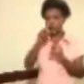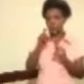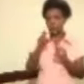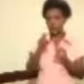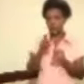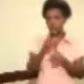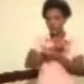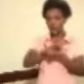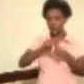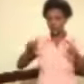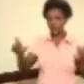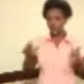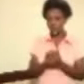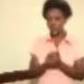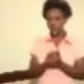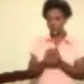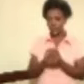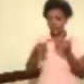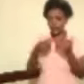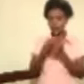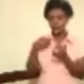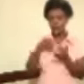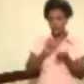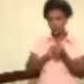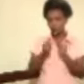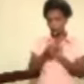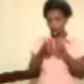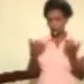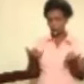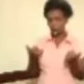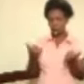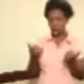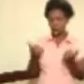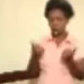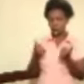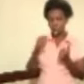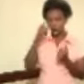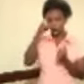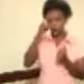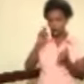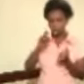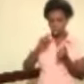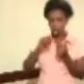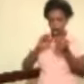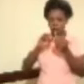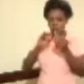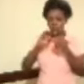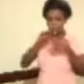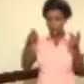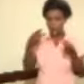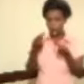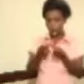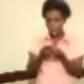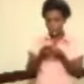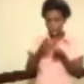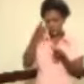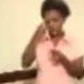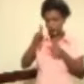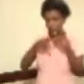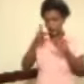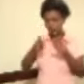l'autre tente. Moi, je crois que gros problème d'aménagement du territoire, d'aménagement des espaces urbanisés,